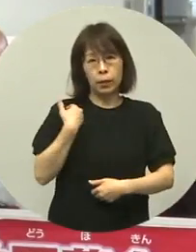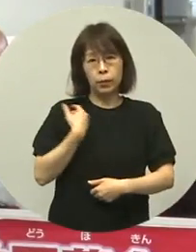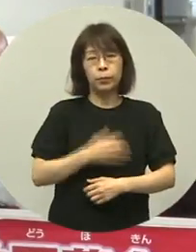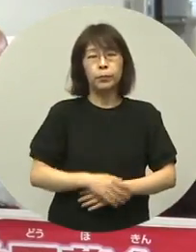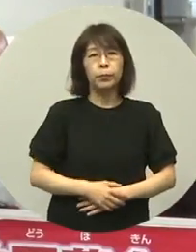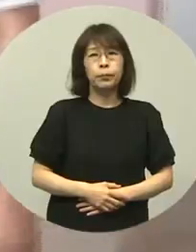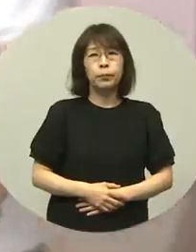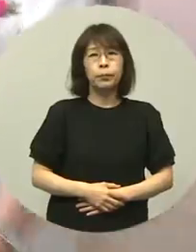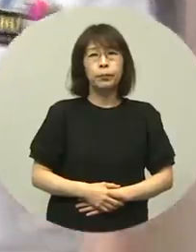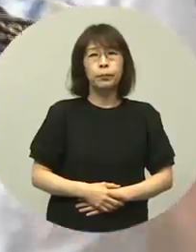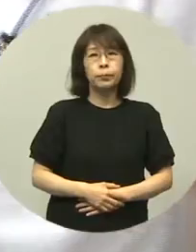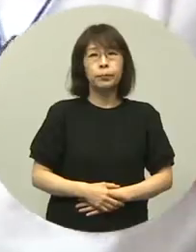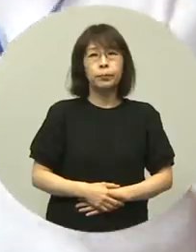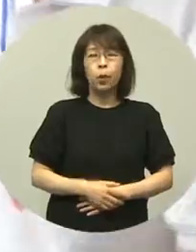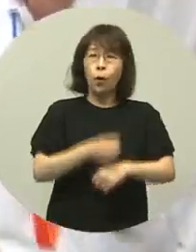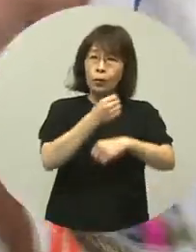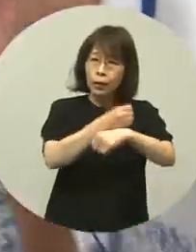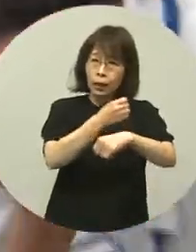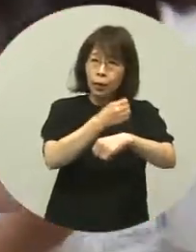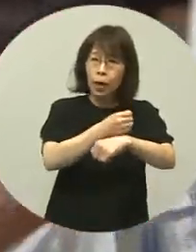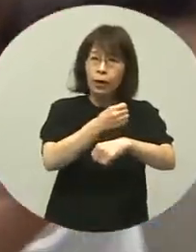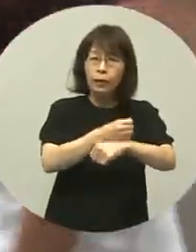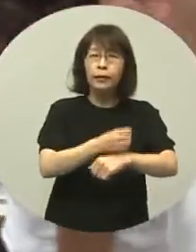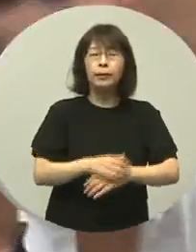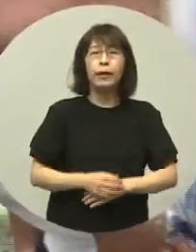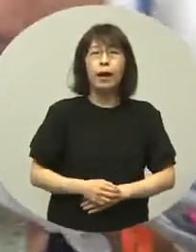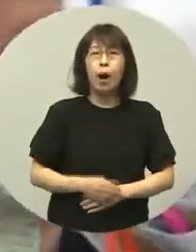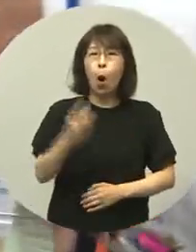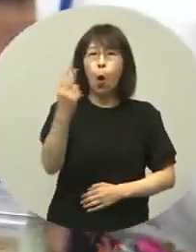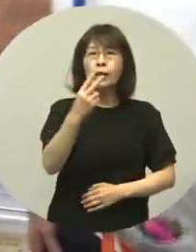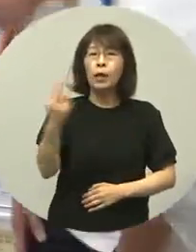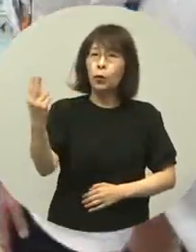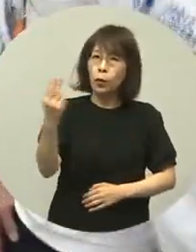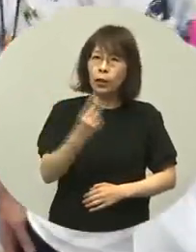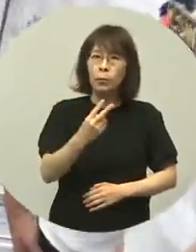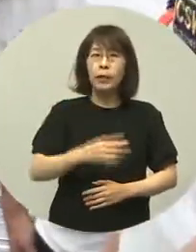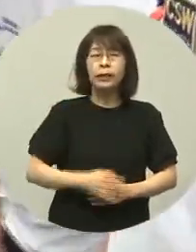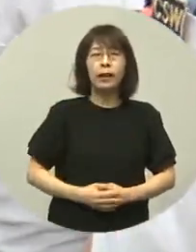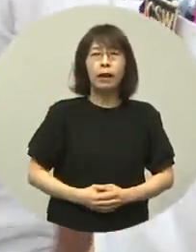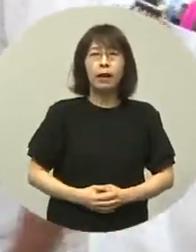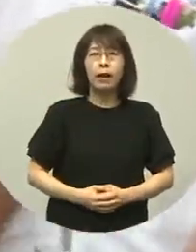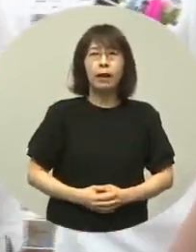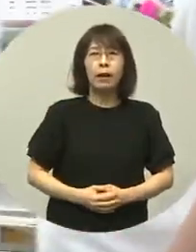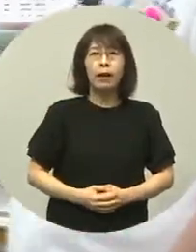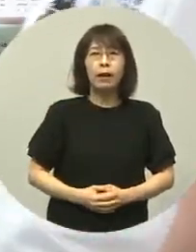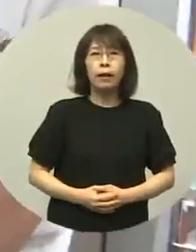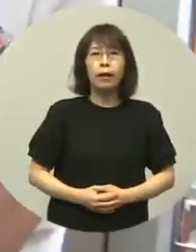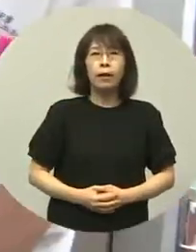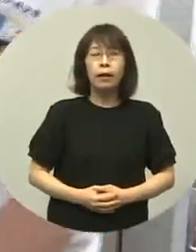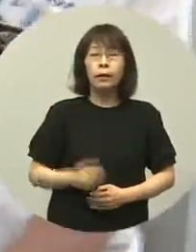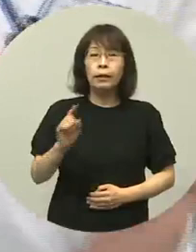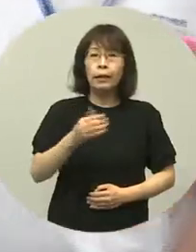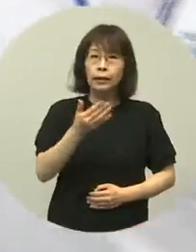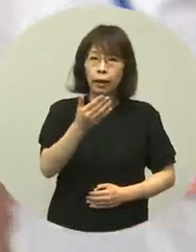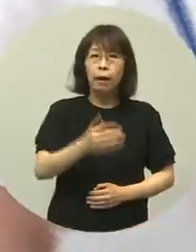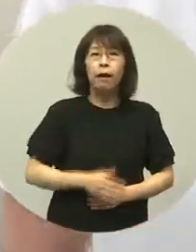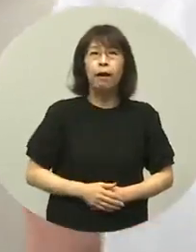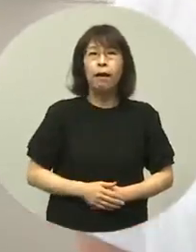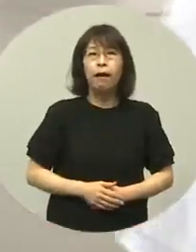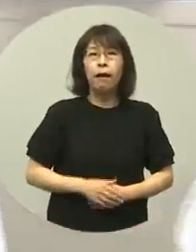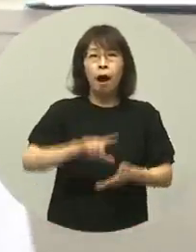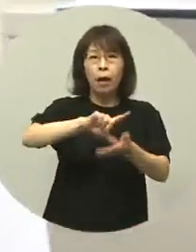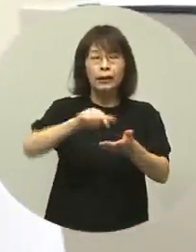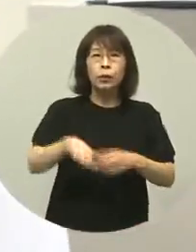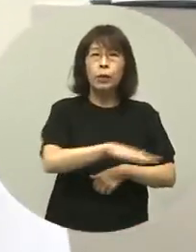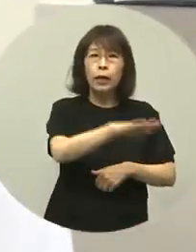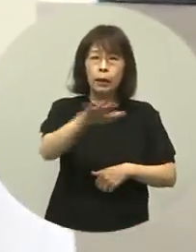になっています。 お疲れ様でした。お二人戻ってまいりました。 そうですね、 いかがでした？ 本当に地域の方